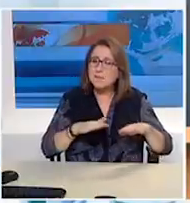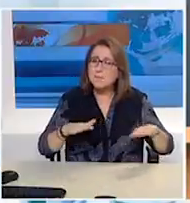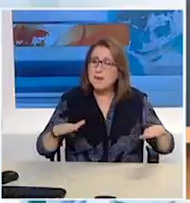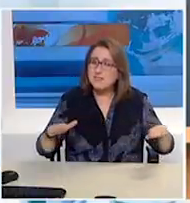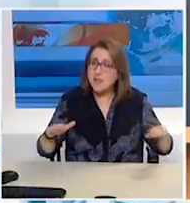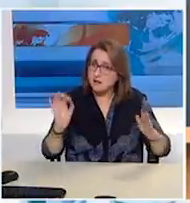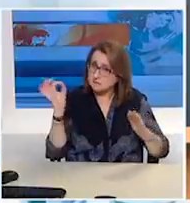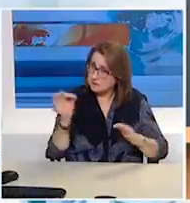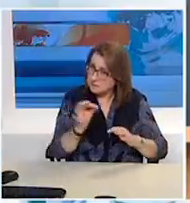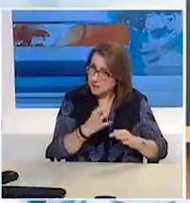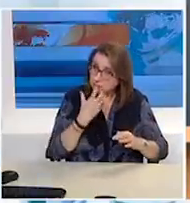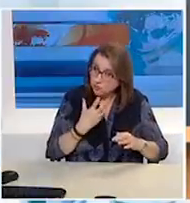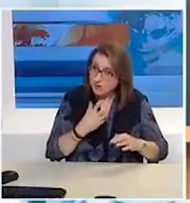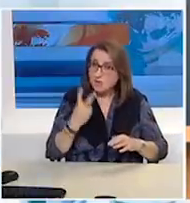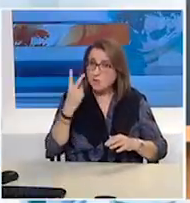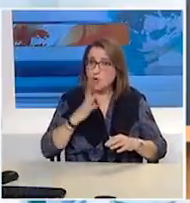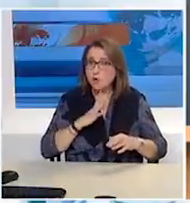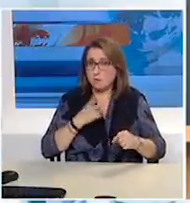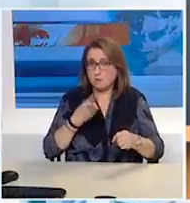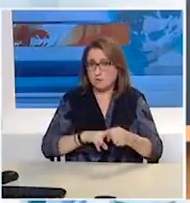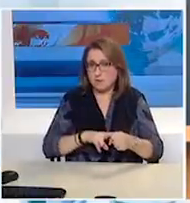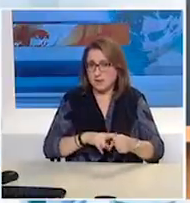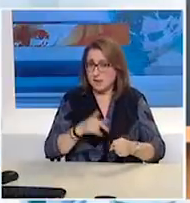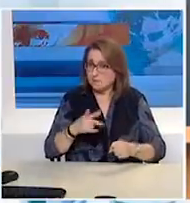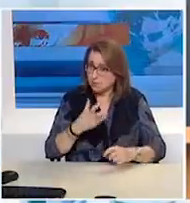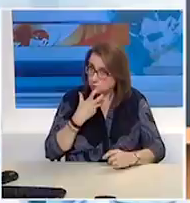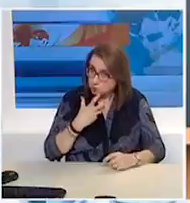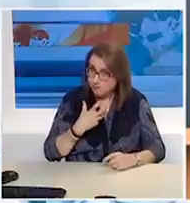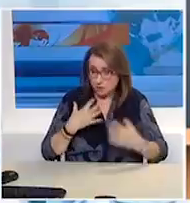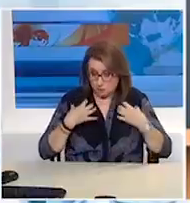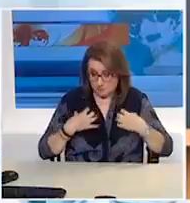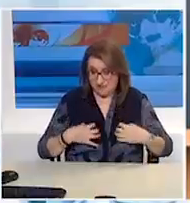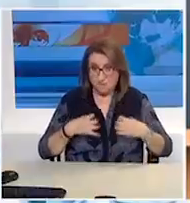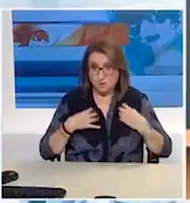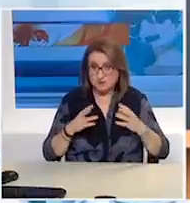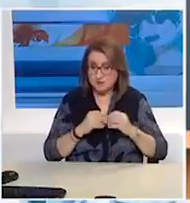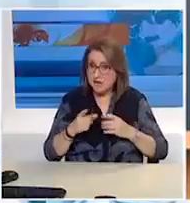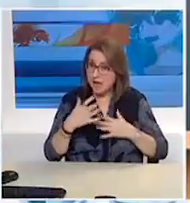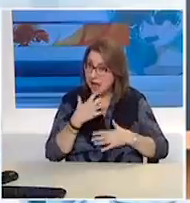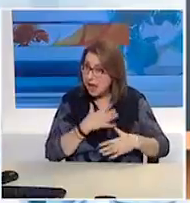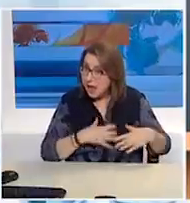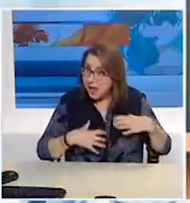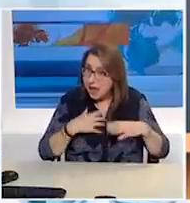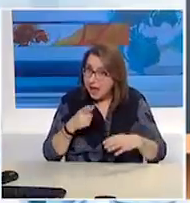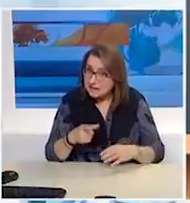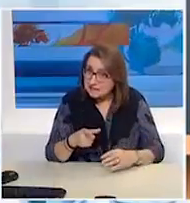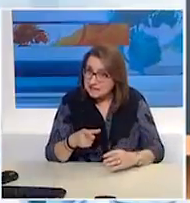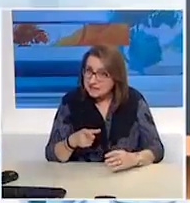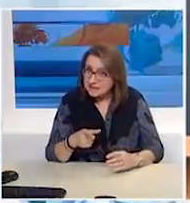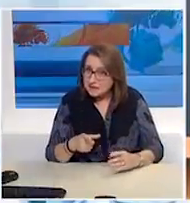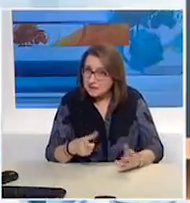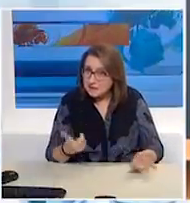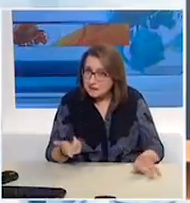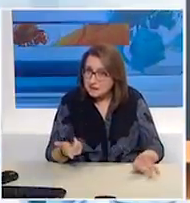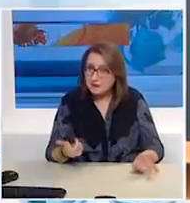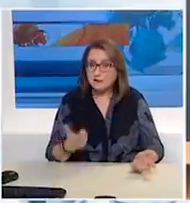θάνατοι. Ανησυχείτε για αυτό το φαινόμενο? Σε ποιες περιπτώσεις είναι πιθανό να εκδηλωθεί? Υπάρχει κάτι που οι γονείς μικρών παιδιών χρειάζεται